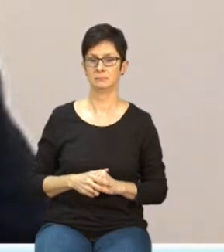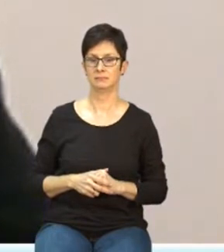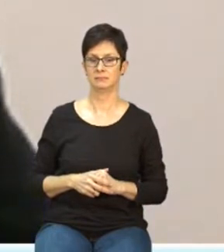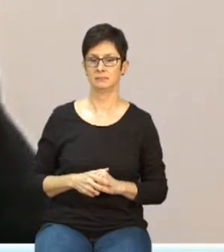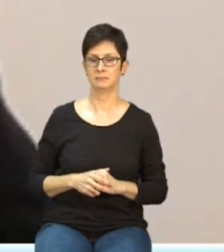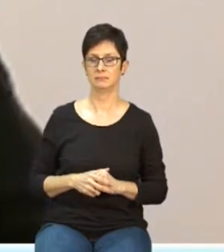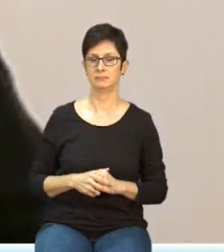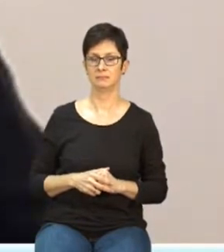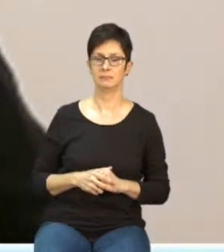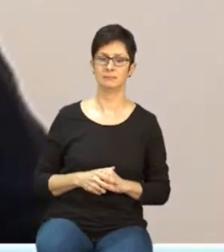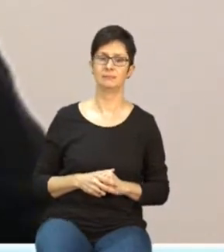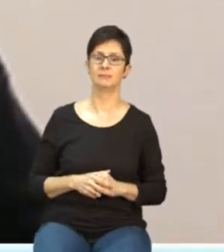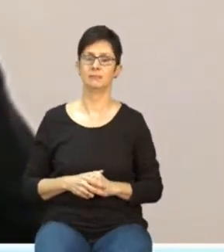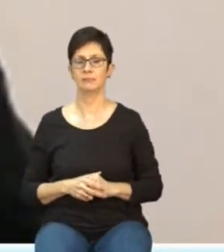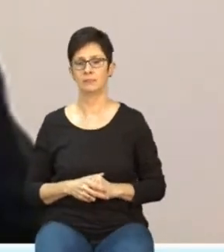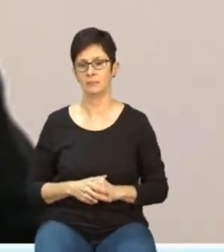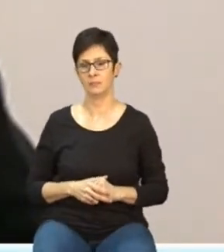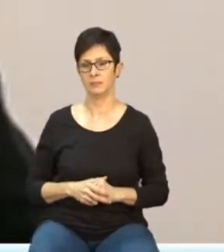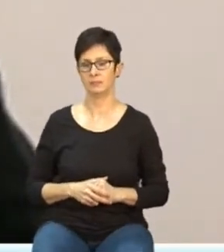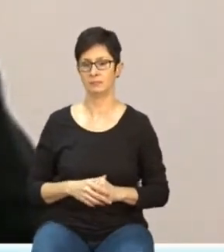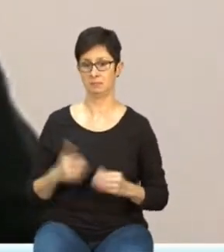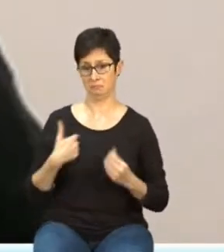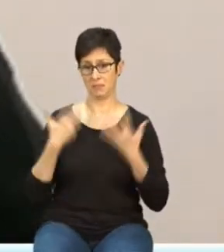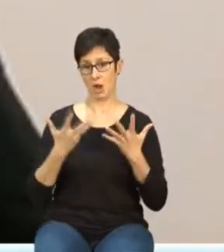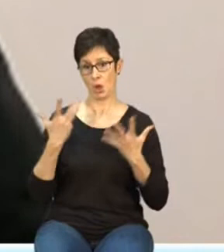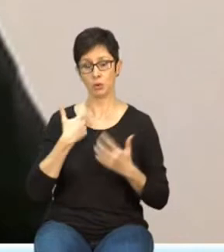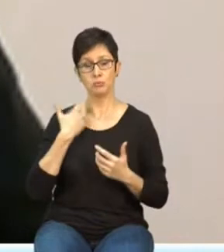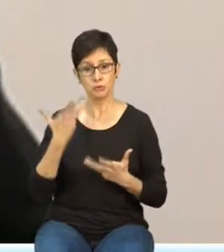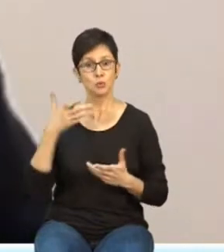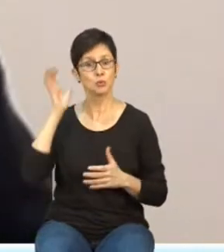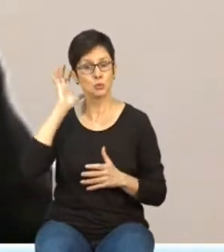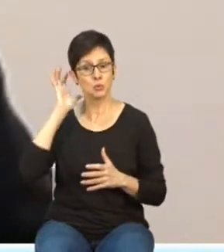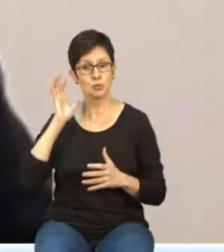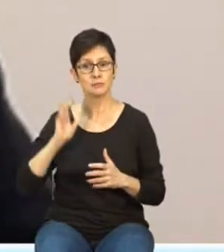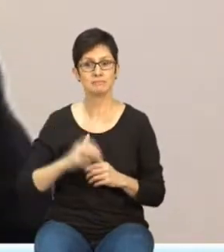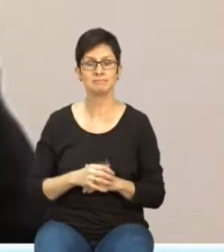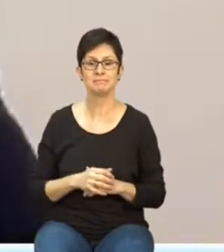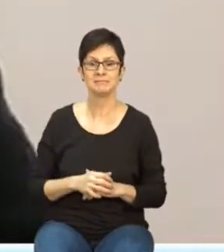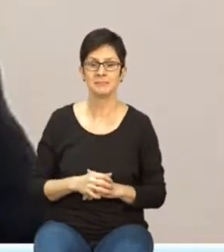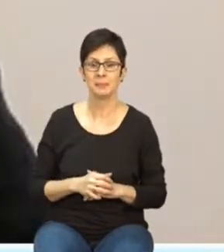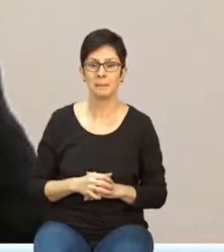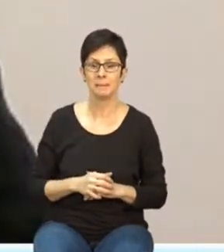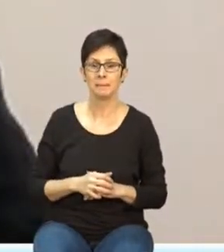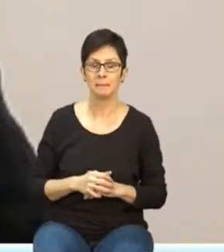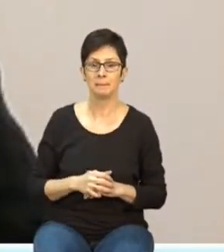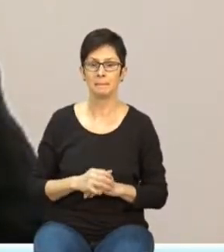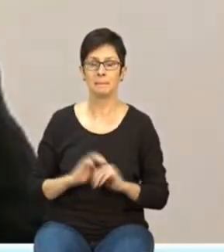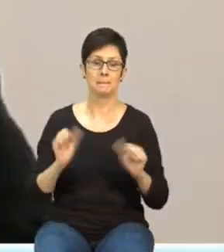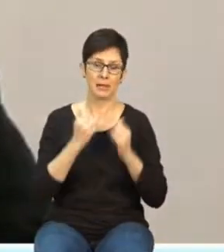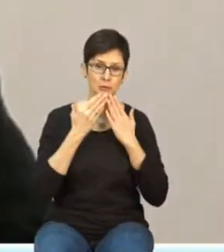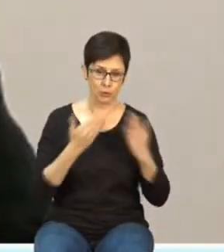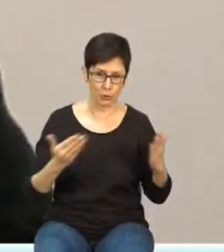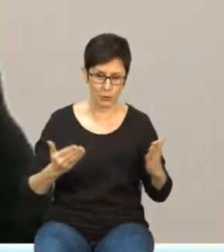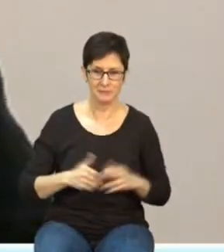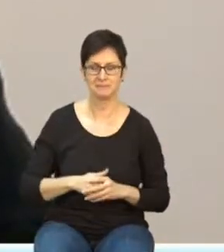To w takim razie chętnie usłyszymy odpowiedzi czy się przybliżymy bardzo dziękuję